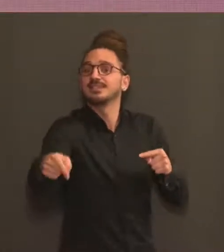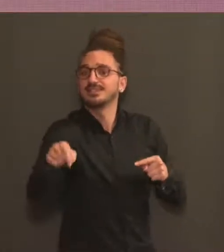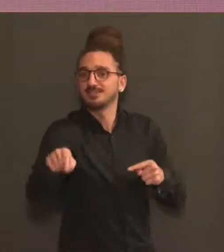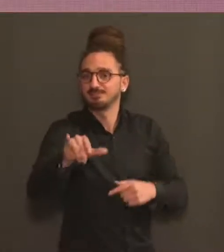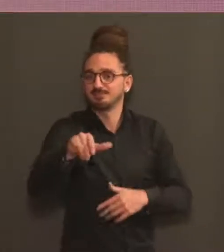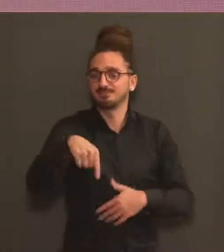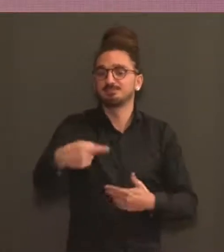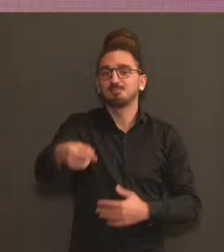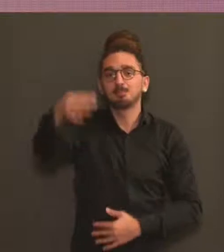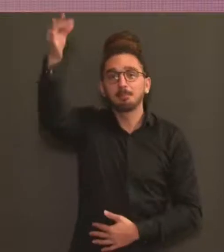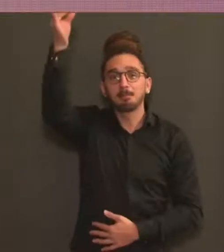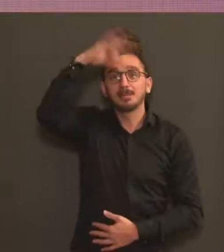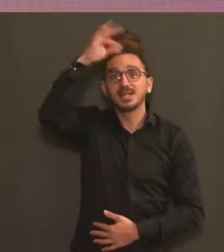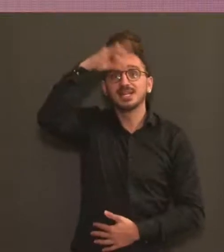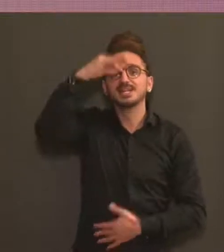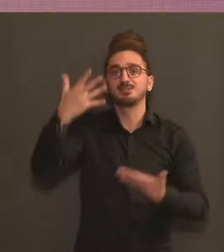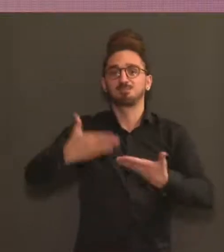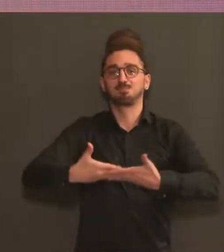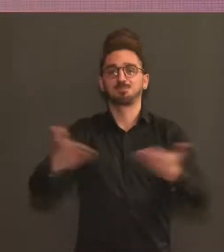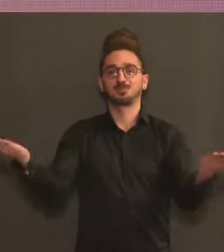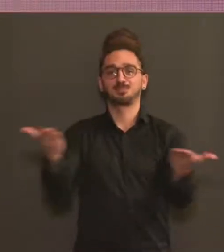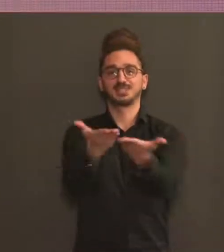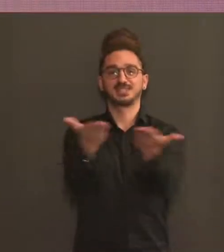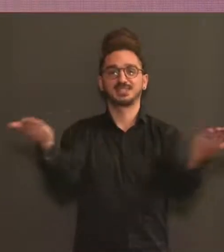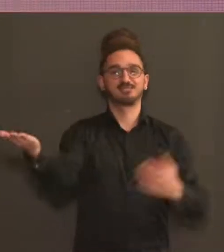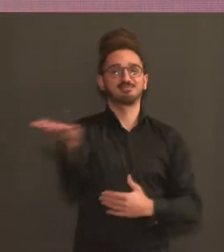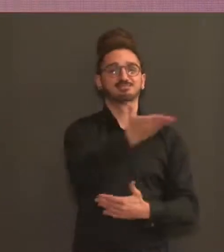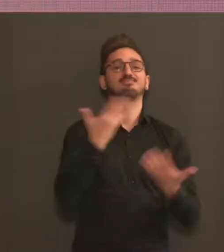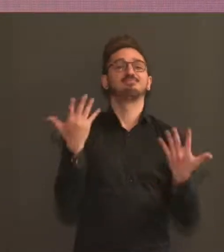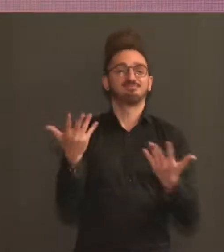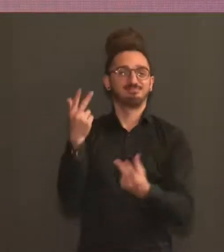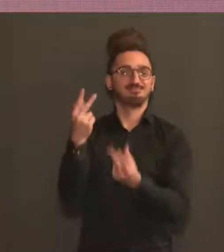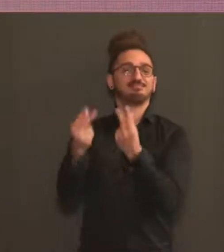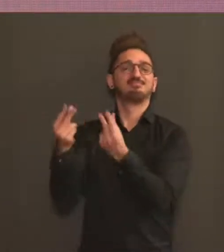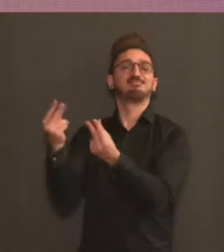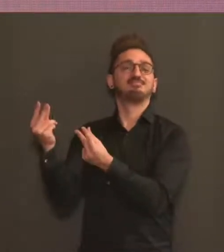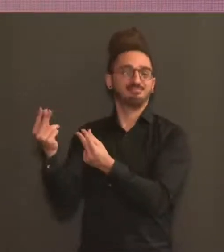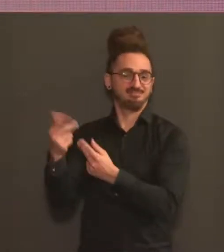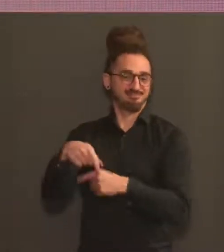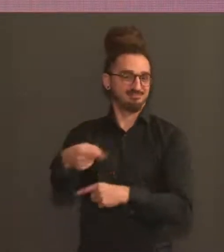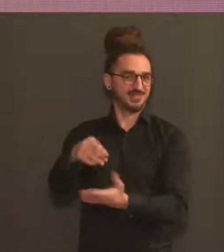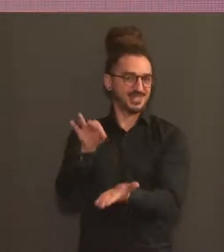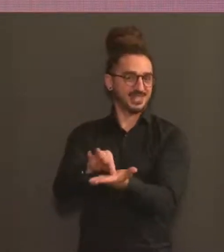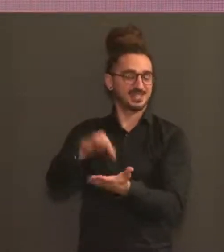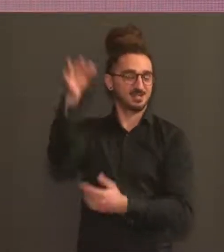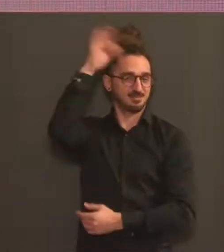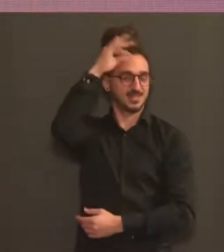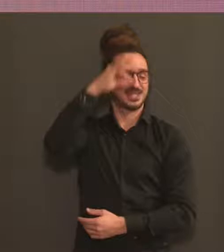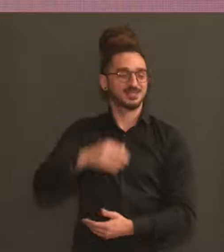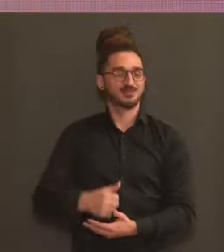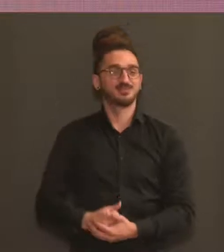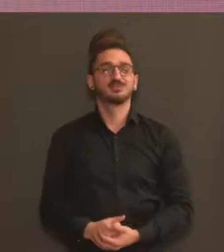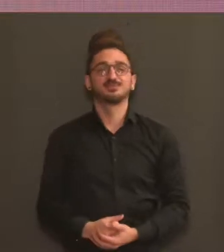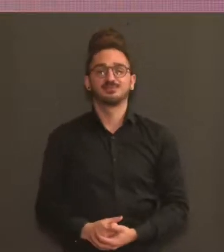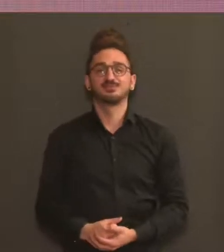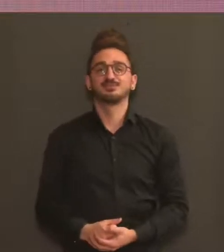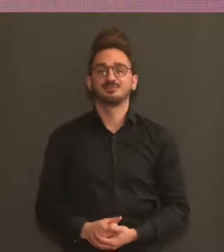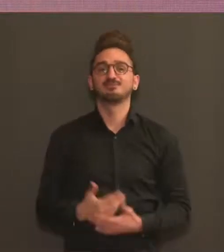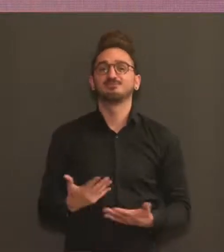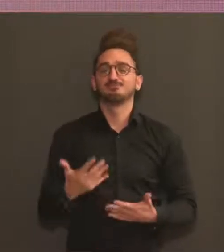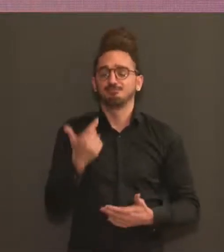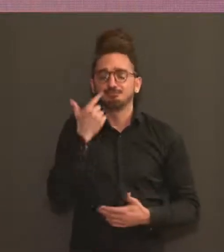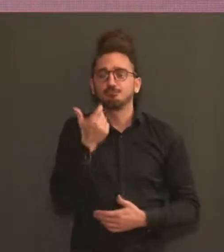mai. Au cours des semaines à venir, chaque citoyen recevra une